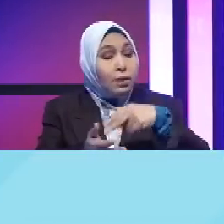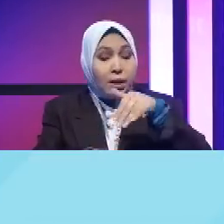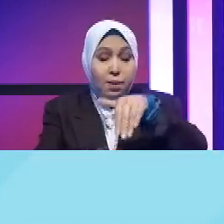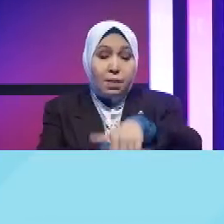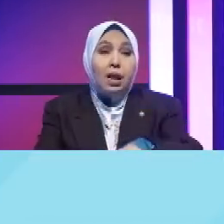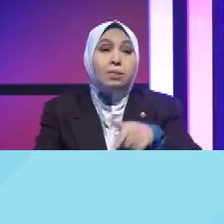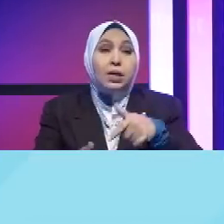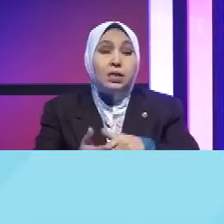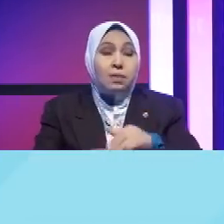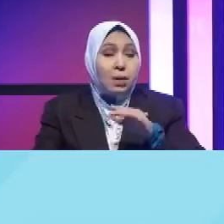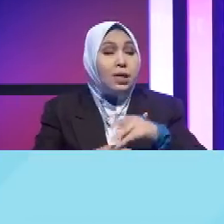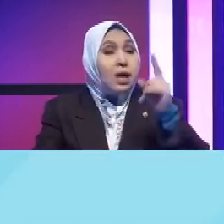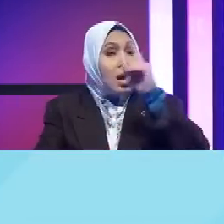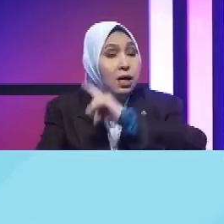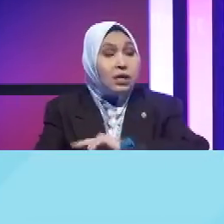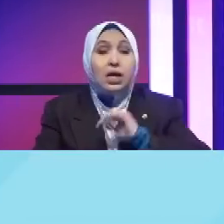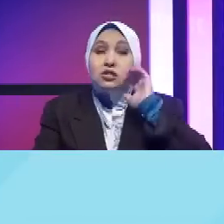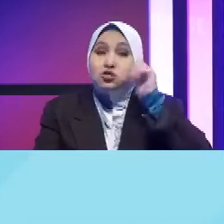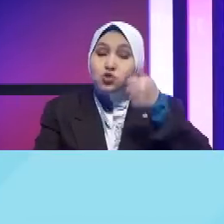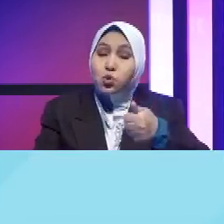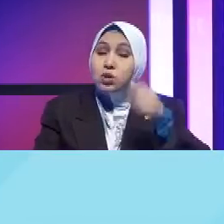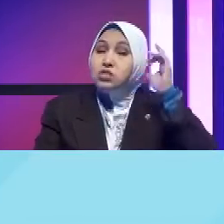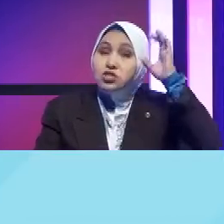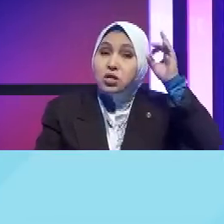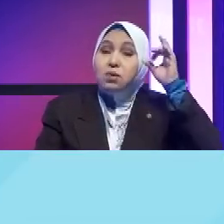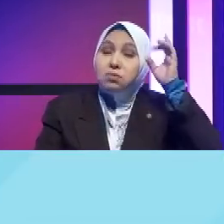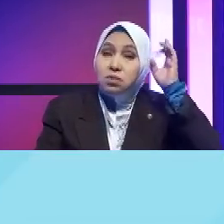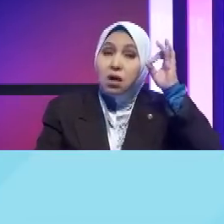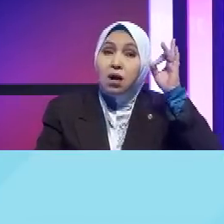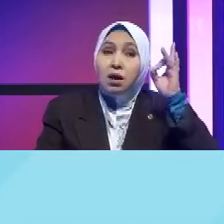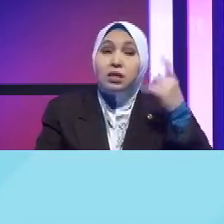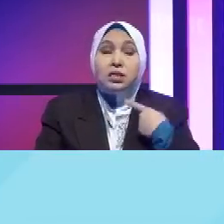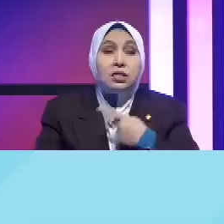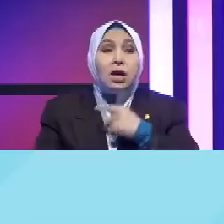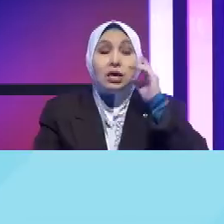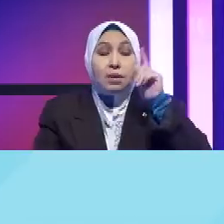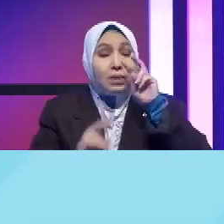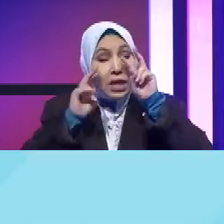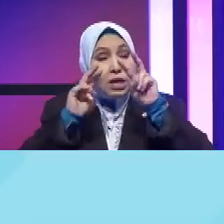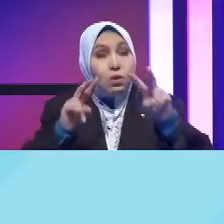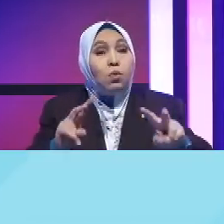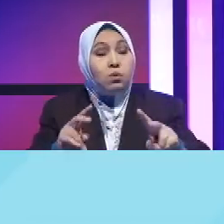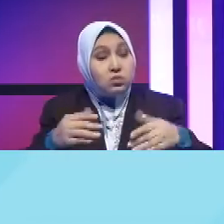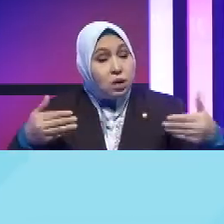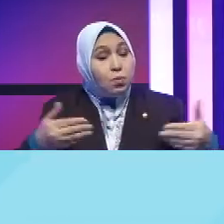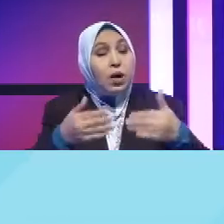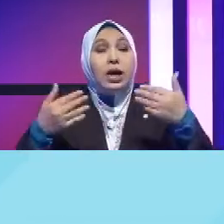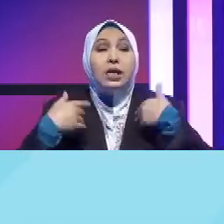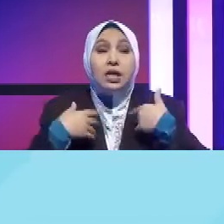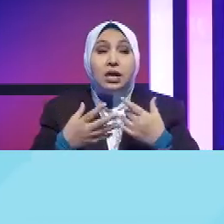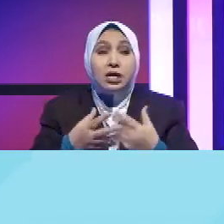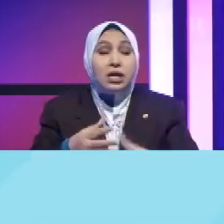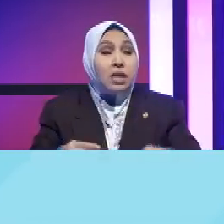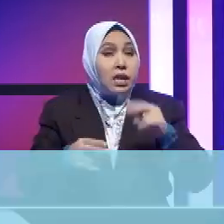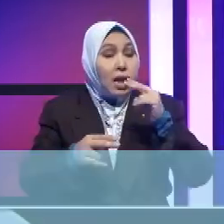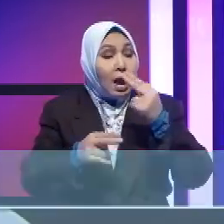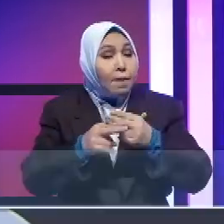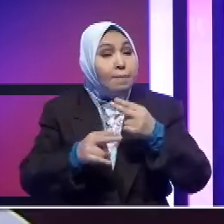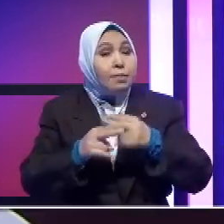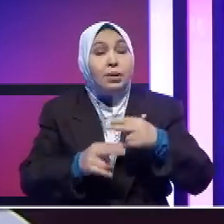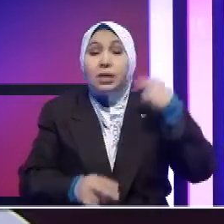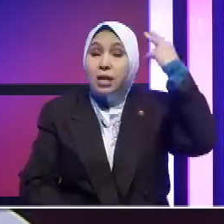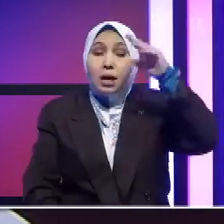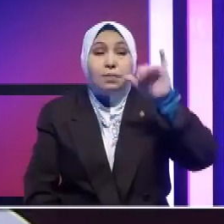ini, pada hari esok, ya, insya-Allah kita akan melihat sambungan, ada kisah ataupun nama Nabi Yusuf muncul